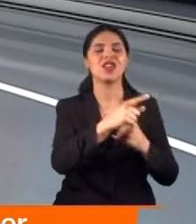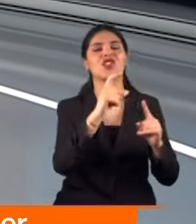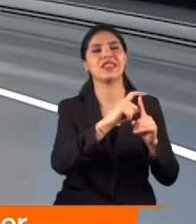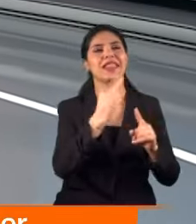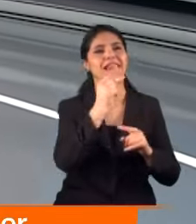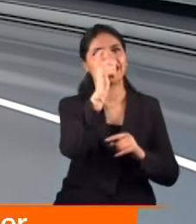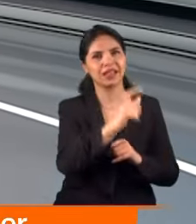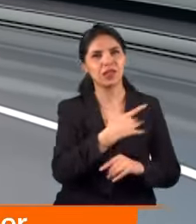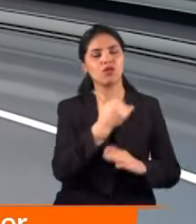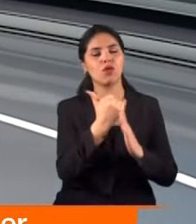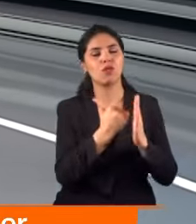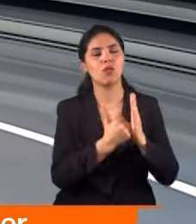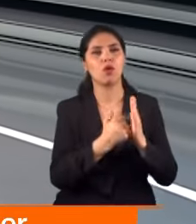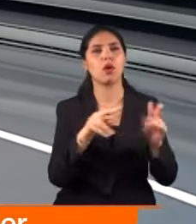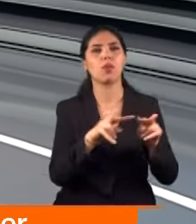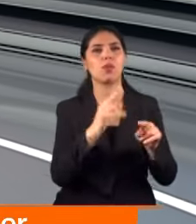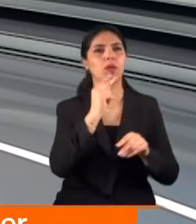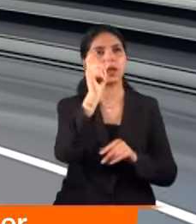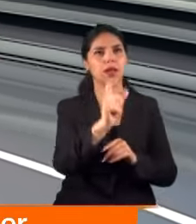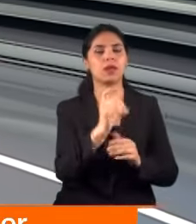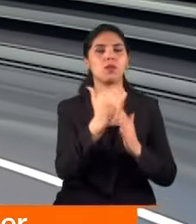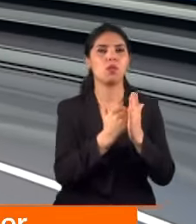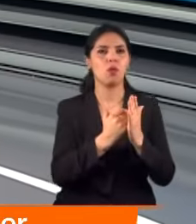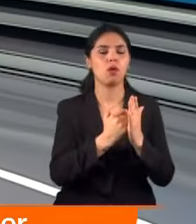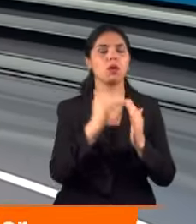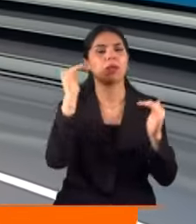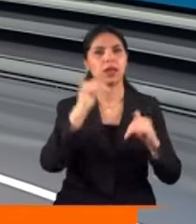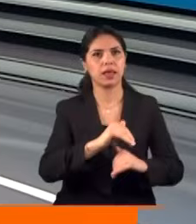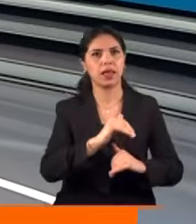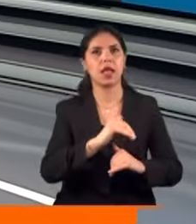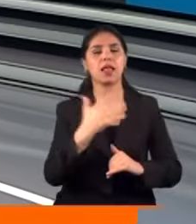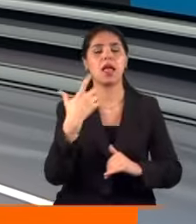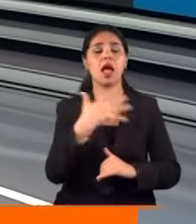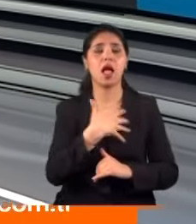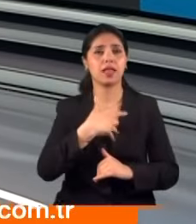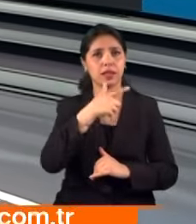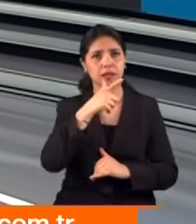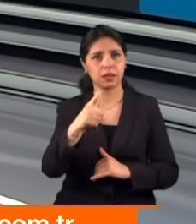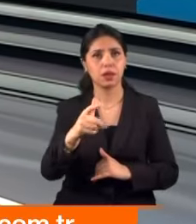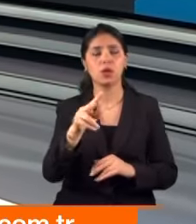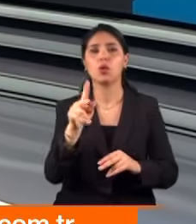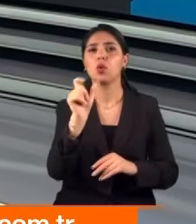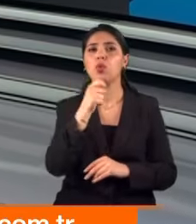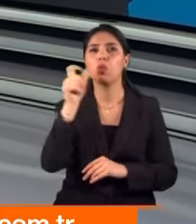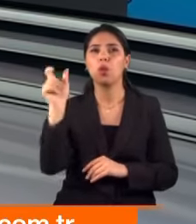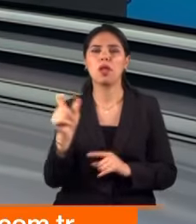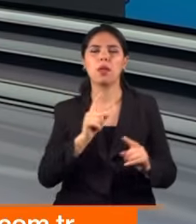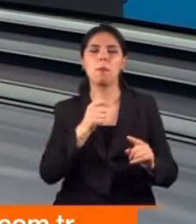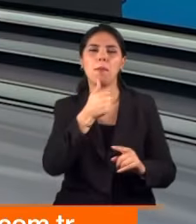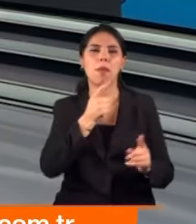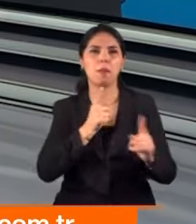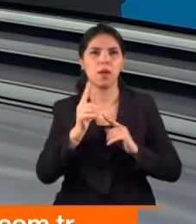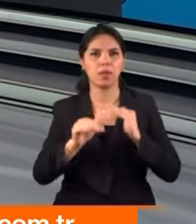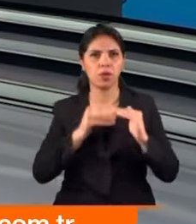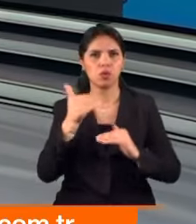yayında Müge Anlı'ya konuk olmuş ve annelerine seslenmişlerdi. Özellikle de Uğur Dündar'a açılan babalık davasının ardından gözler